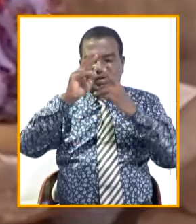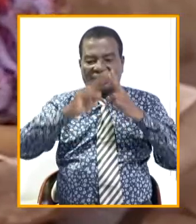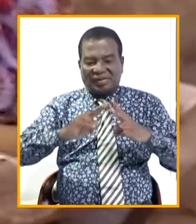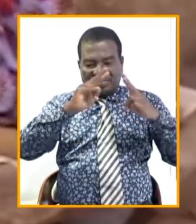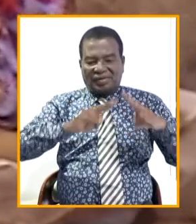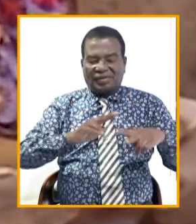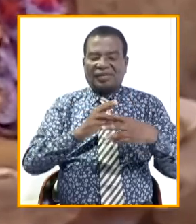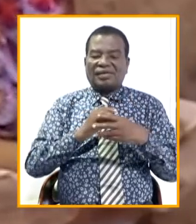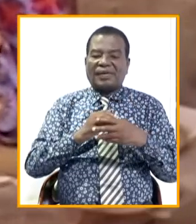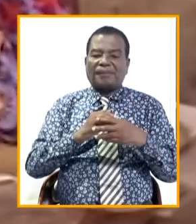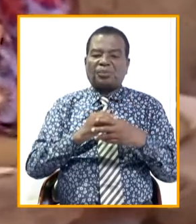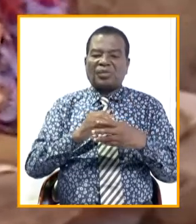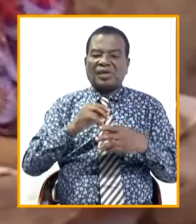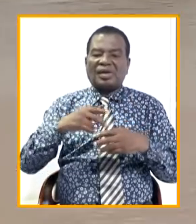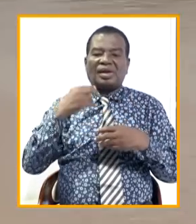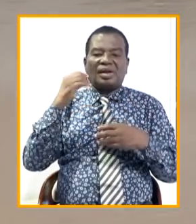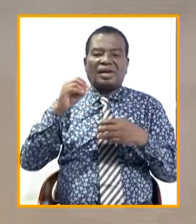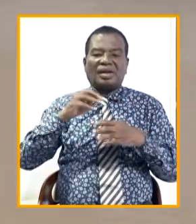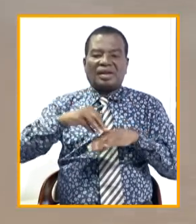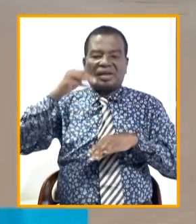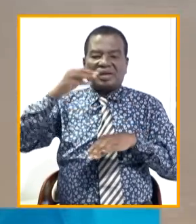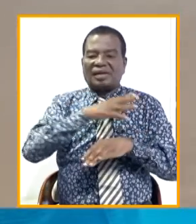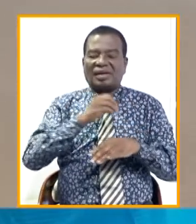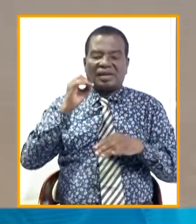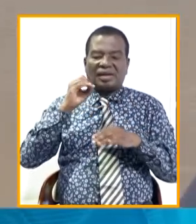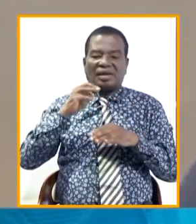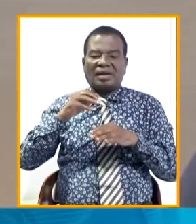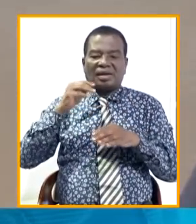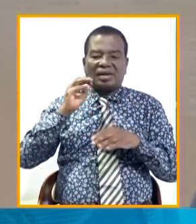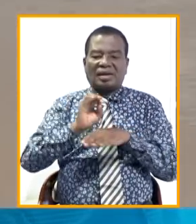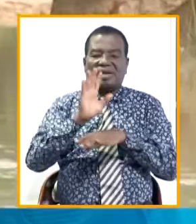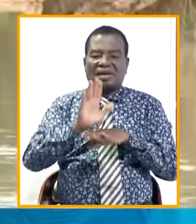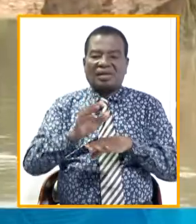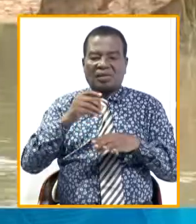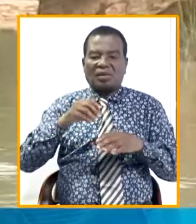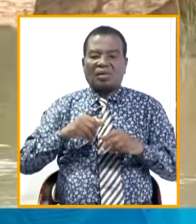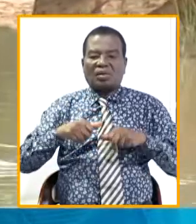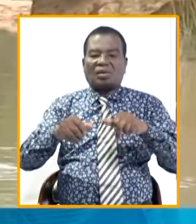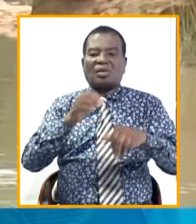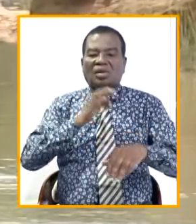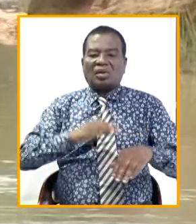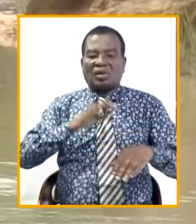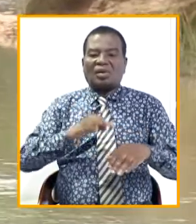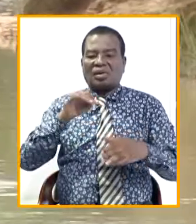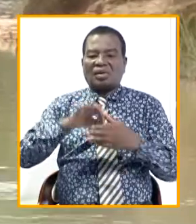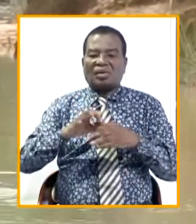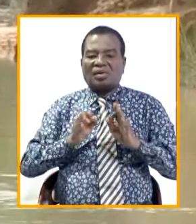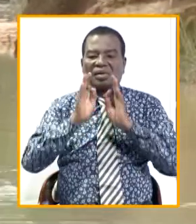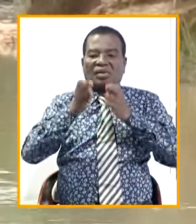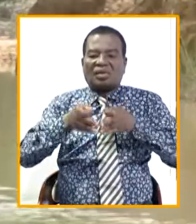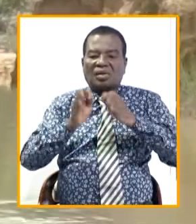promis par Escabo. Ivoiriens et Maliens continuent de profiter de ce cours d'eau avec tous les risques que